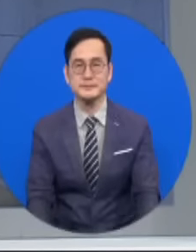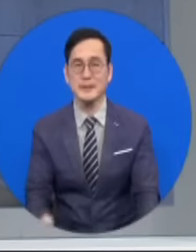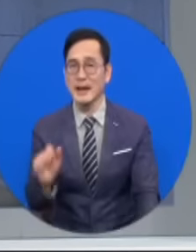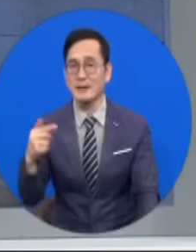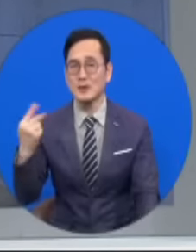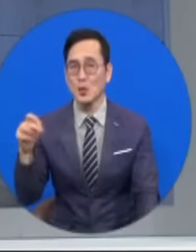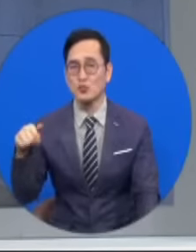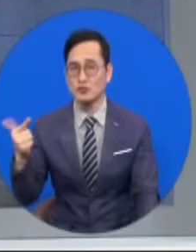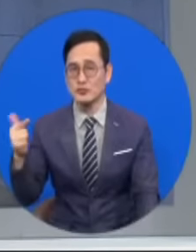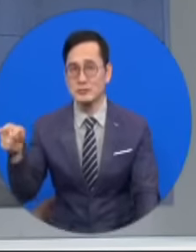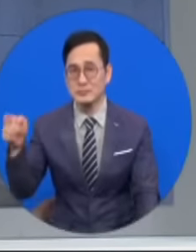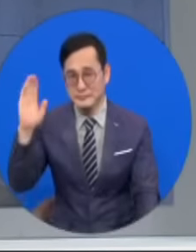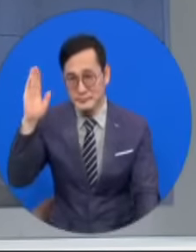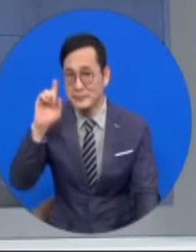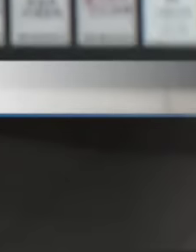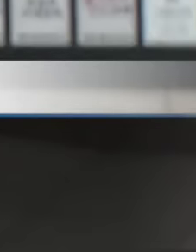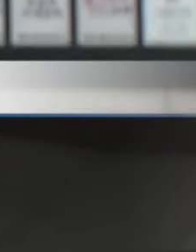높였습니다